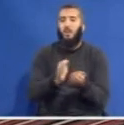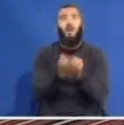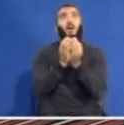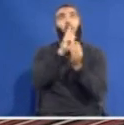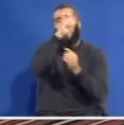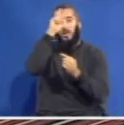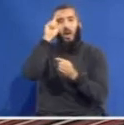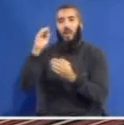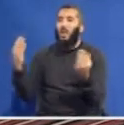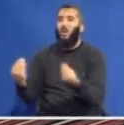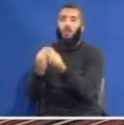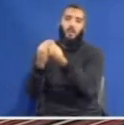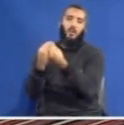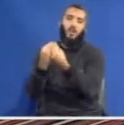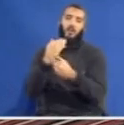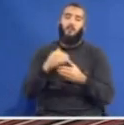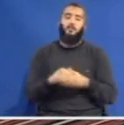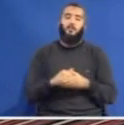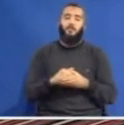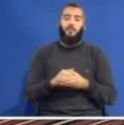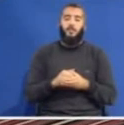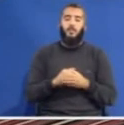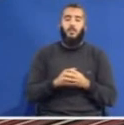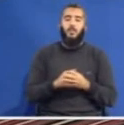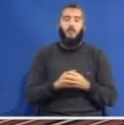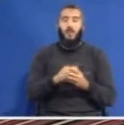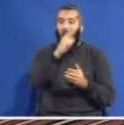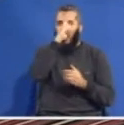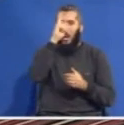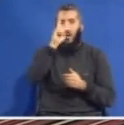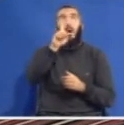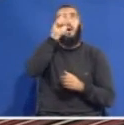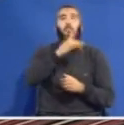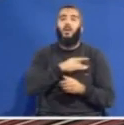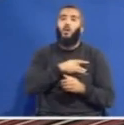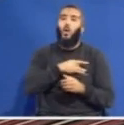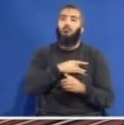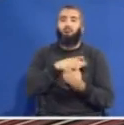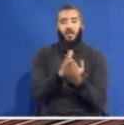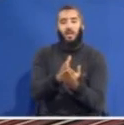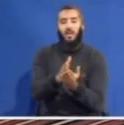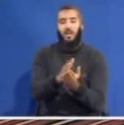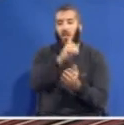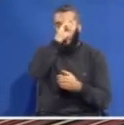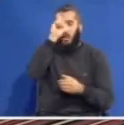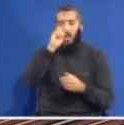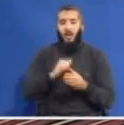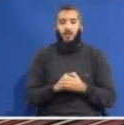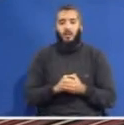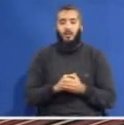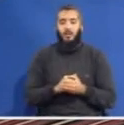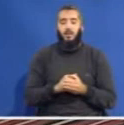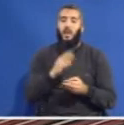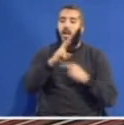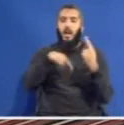بيناتهم إن شاء الله. يا ربي يا ربي، ربي إن شاء الله يهدينا جميعا وربي يجيب الخير يا محمد. تسمع ان